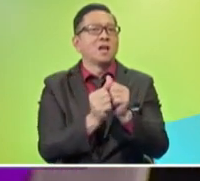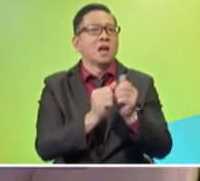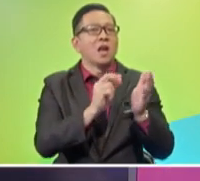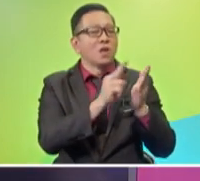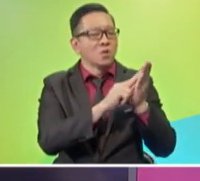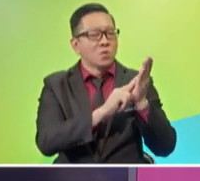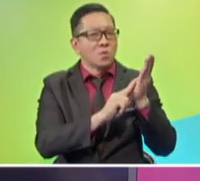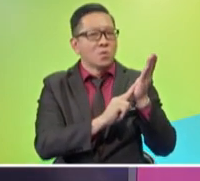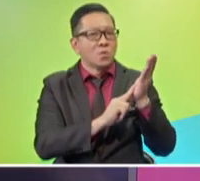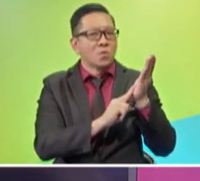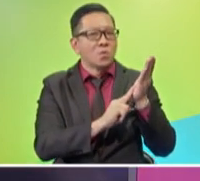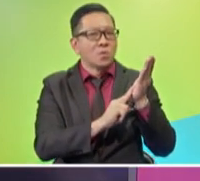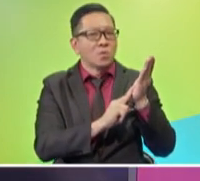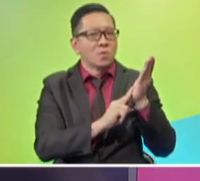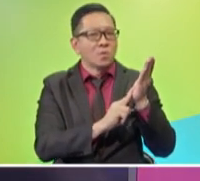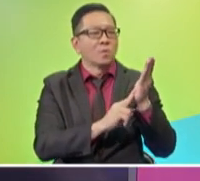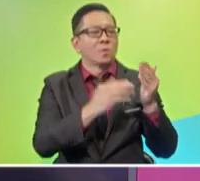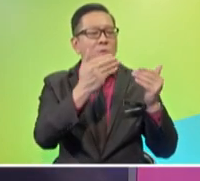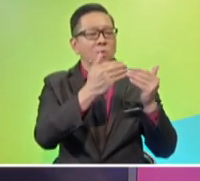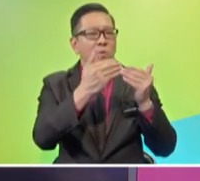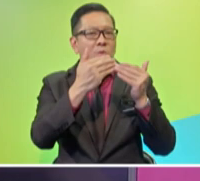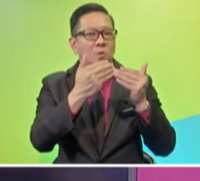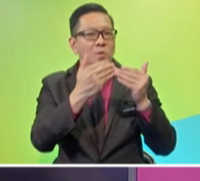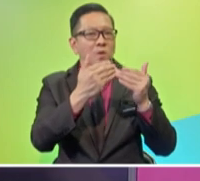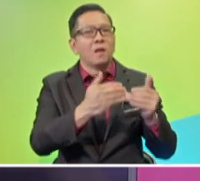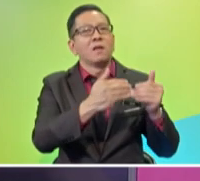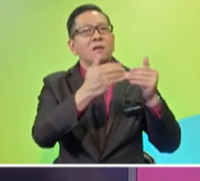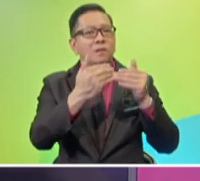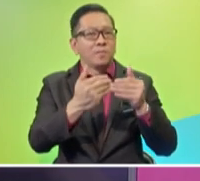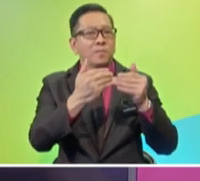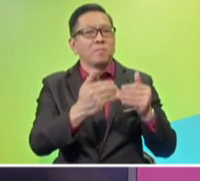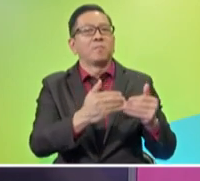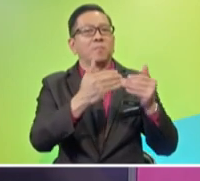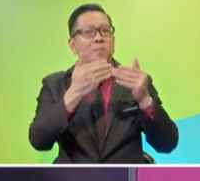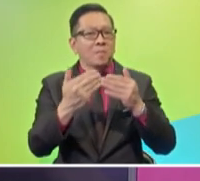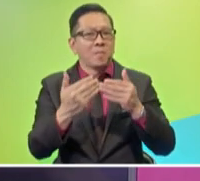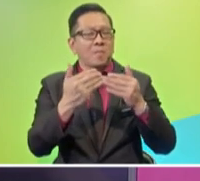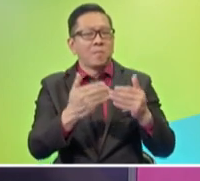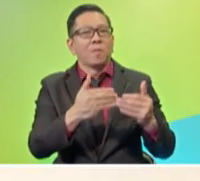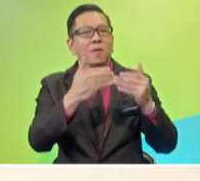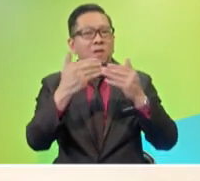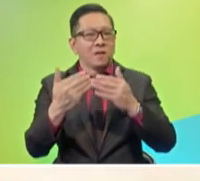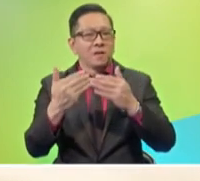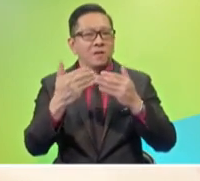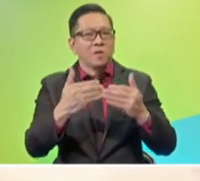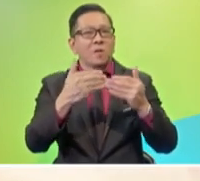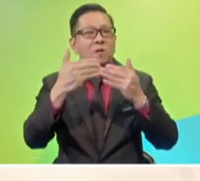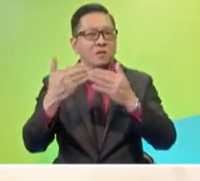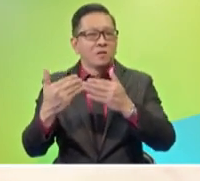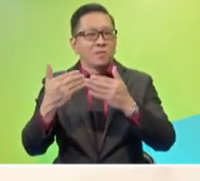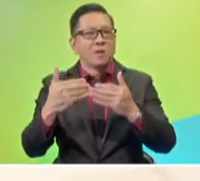yang kelima. Betul. Okay. Kita sambung lagi sifar yang keenam.